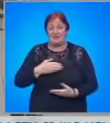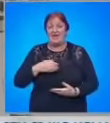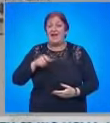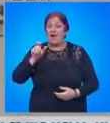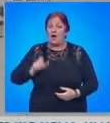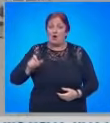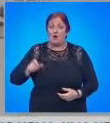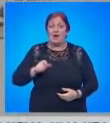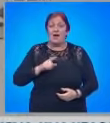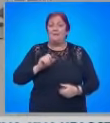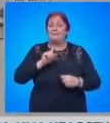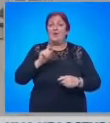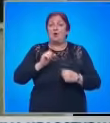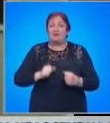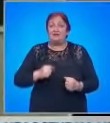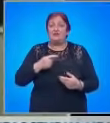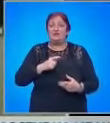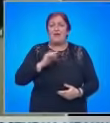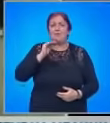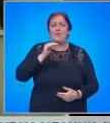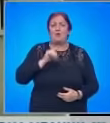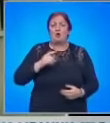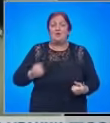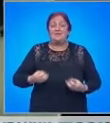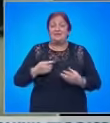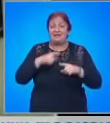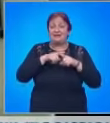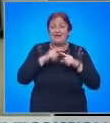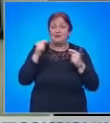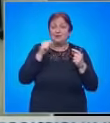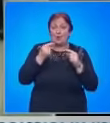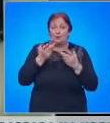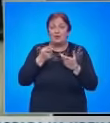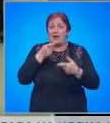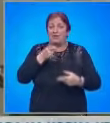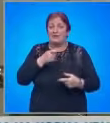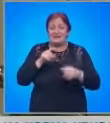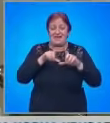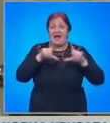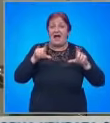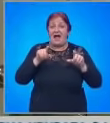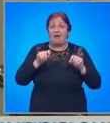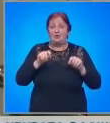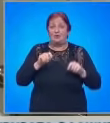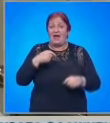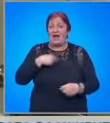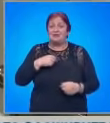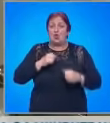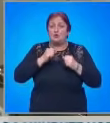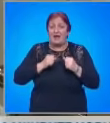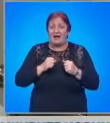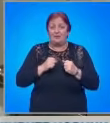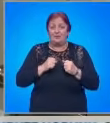страни. Но очаквате ли, че би могло да възникнат съдебни спорове по някои от актовете? Аз